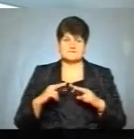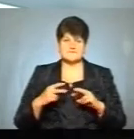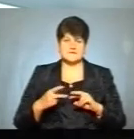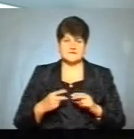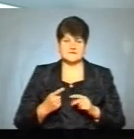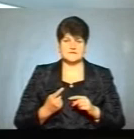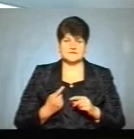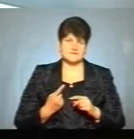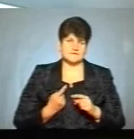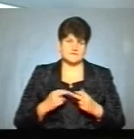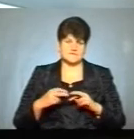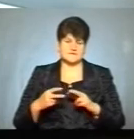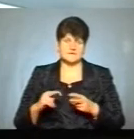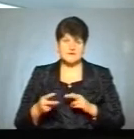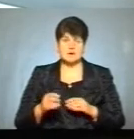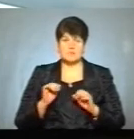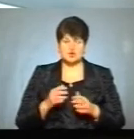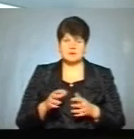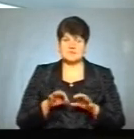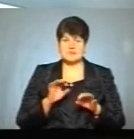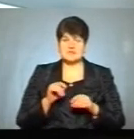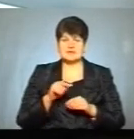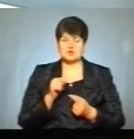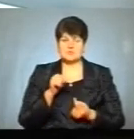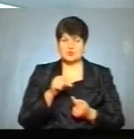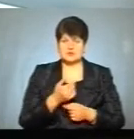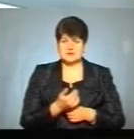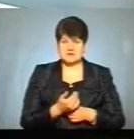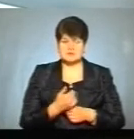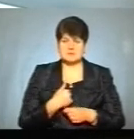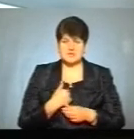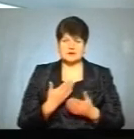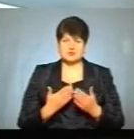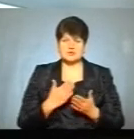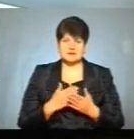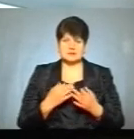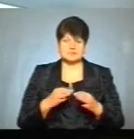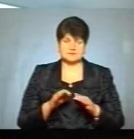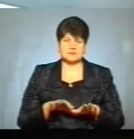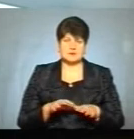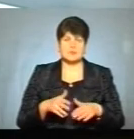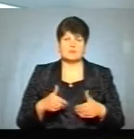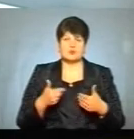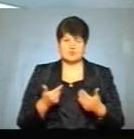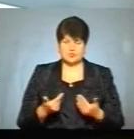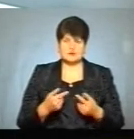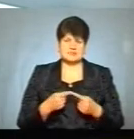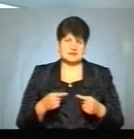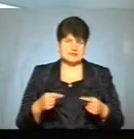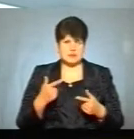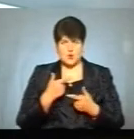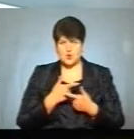пропонуються вакансії. Ну, але кожна людина мусить підбирати вже те, що підходить їй. Це ми, якщо є такі вакансії, ми пропонуємо, у нас є розміщення різні